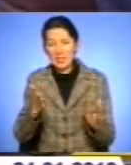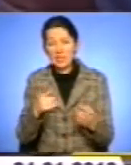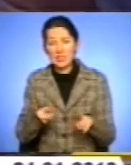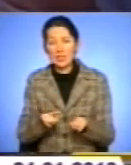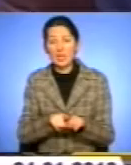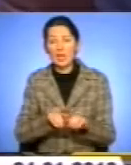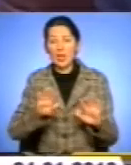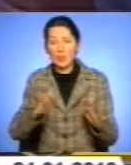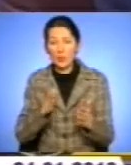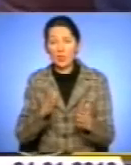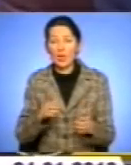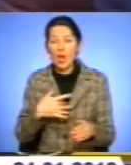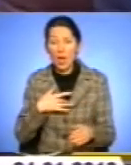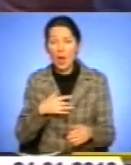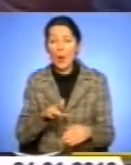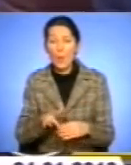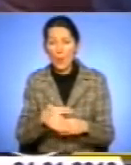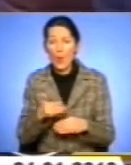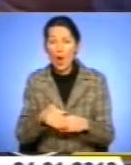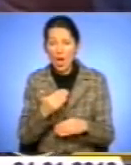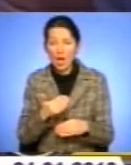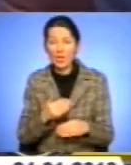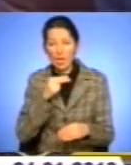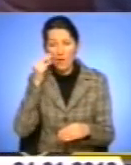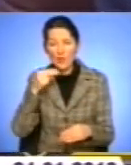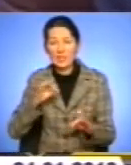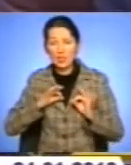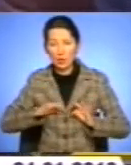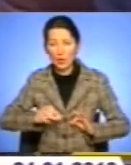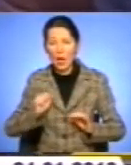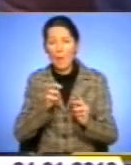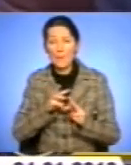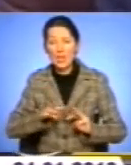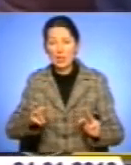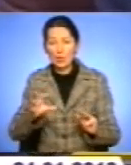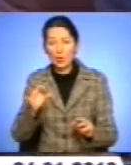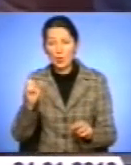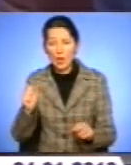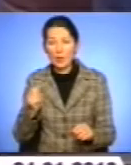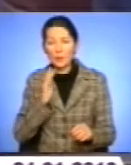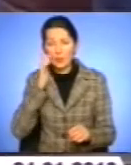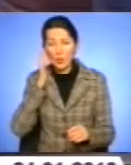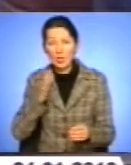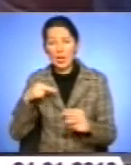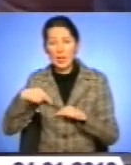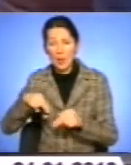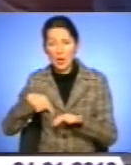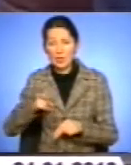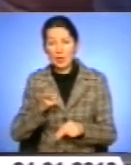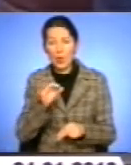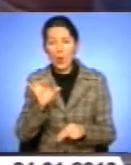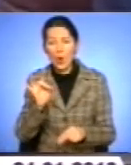бюрократичне перейменування управлінь в департаменти. Утім, закон чітко визначає терміни виплати соцдопомоги. Вимагаю від глав